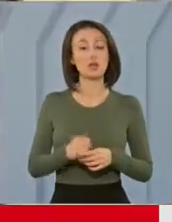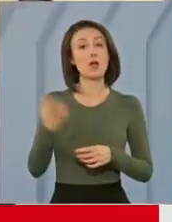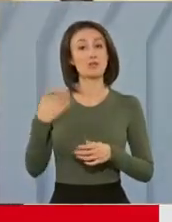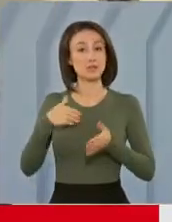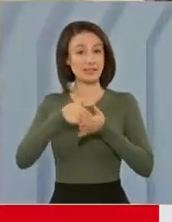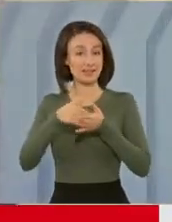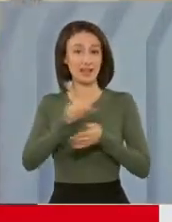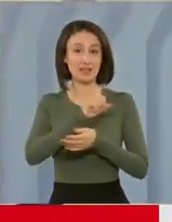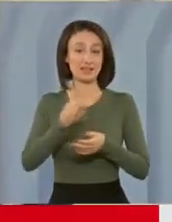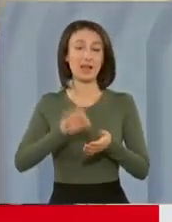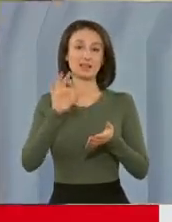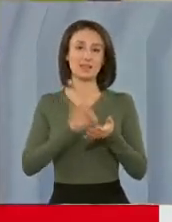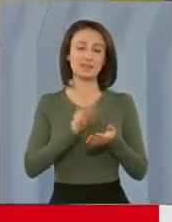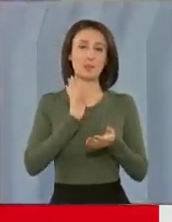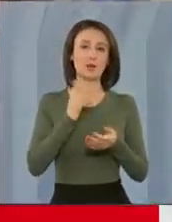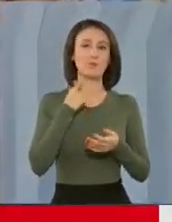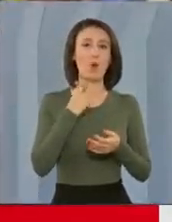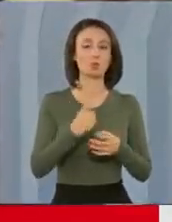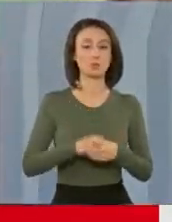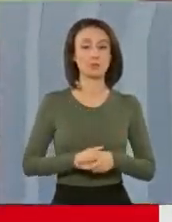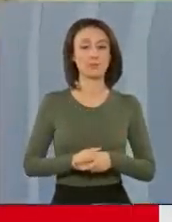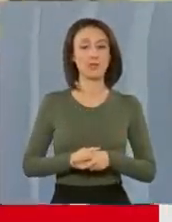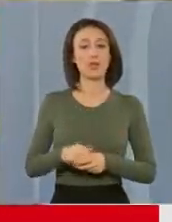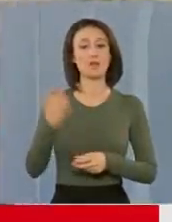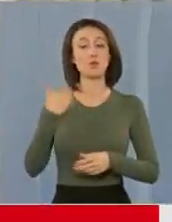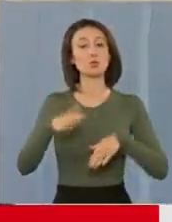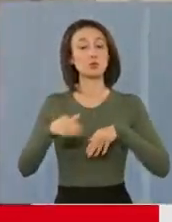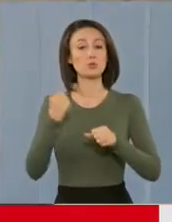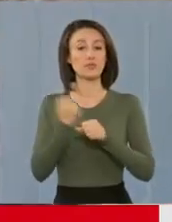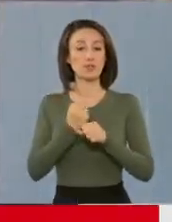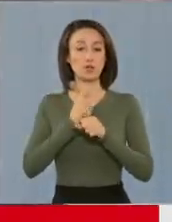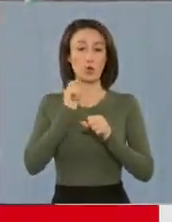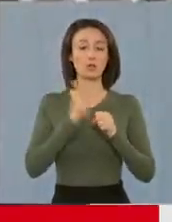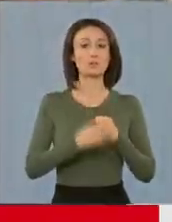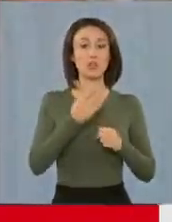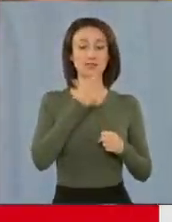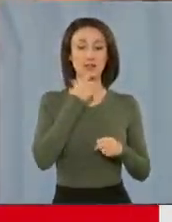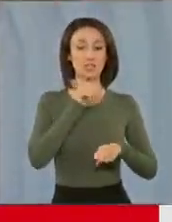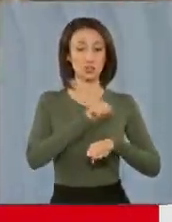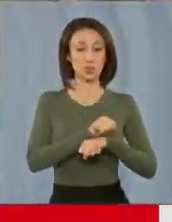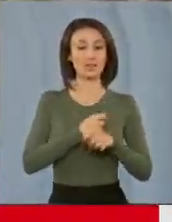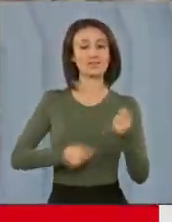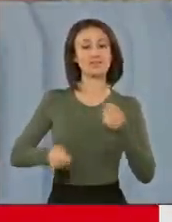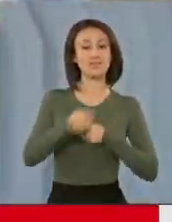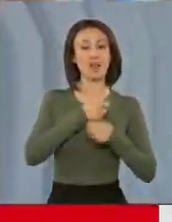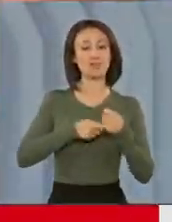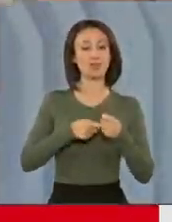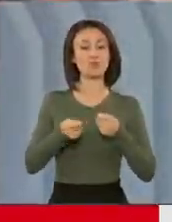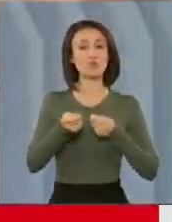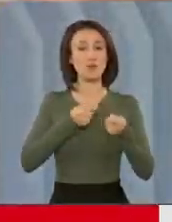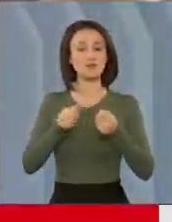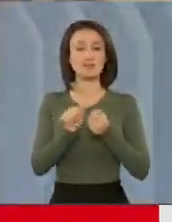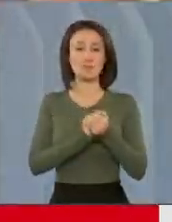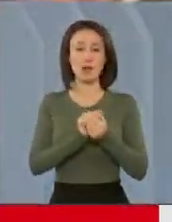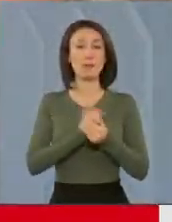extrădat din Italia în data de 14 august fostul ministru execută o condamnare la șe ani de închisoare pentru trafic de influență și